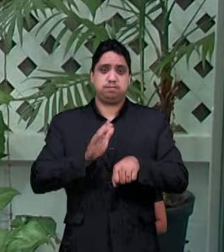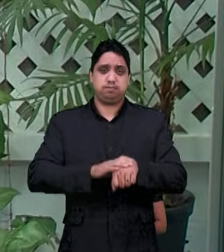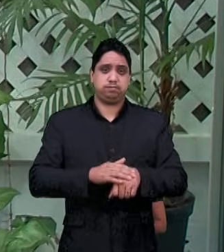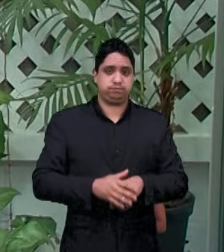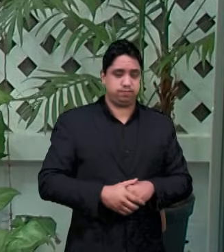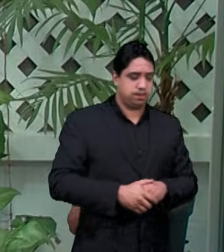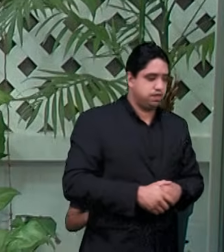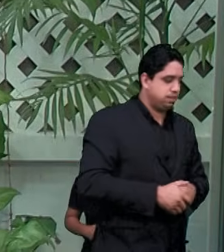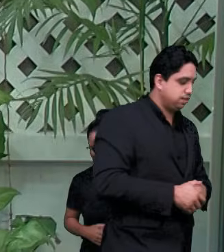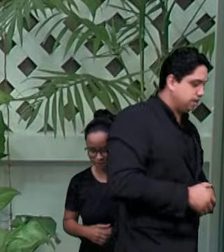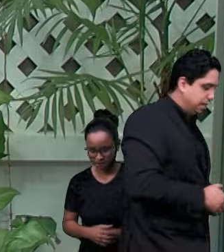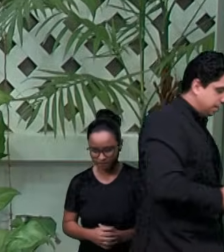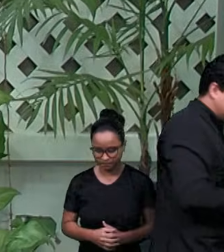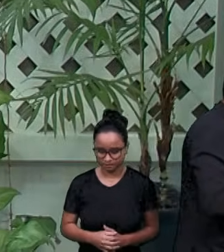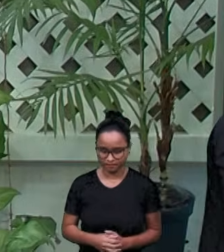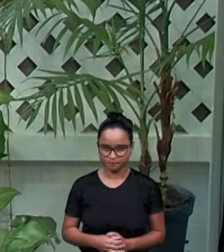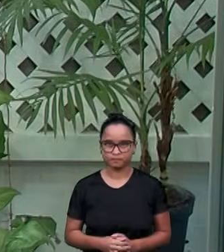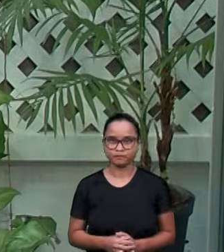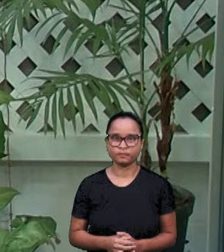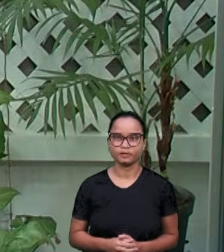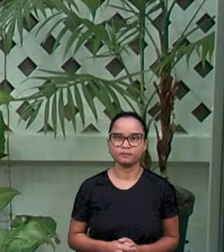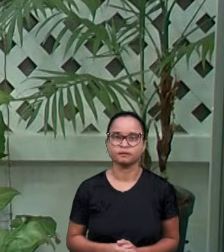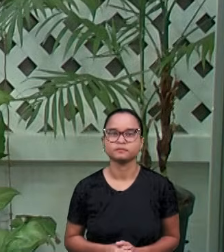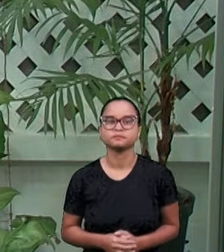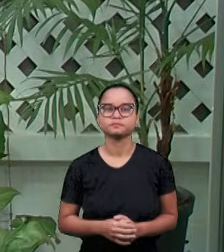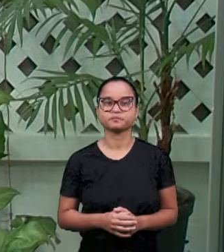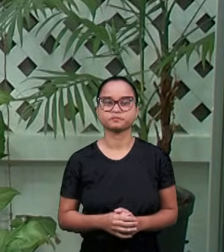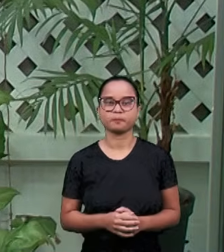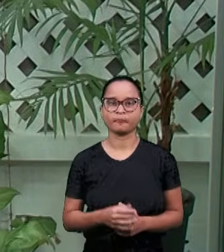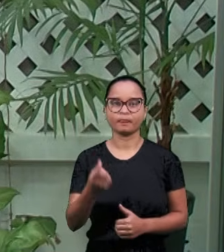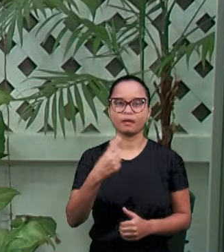construisez. La seule personne qui peut la construire,